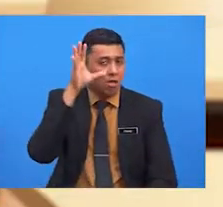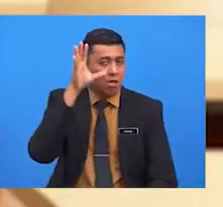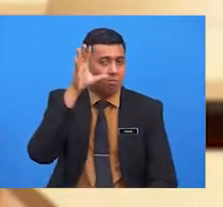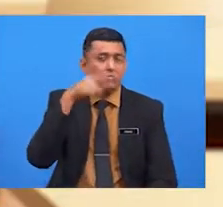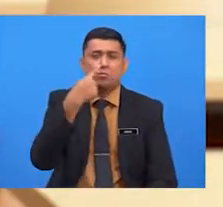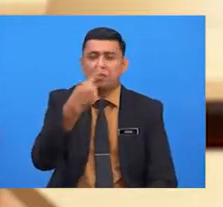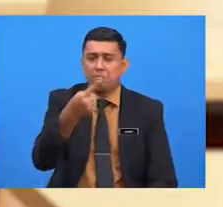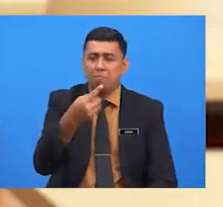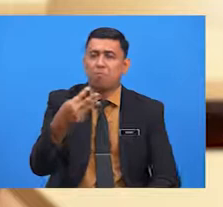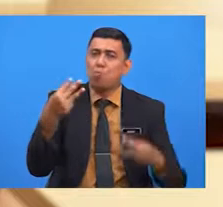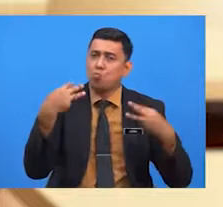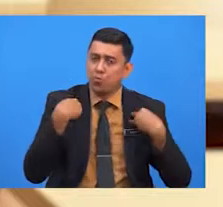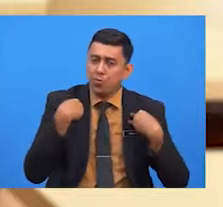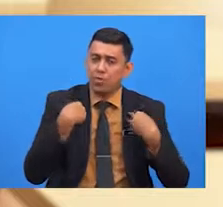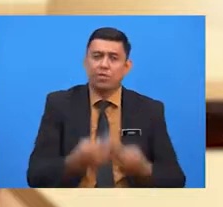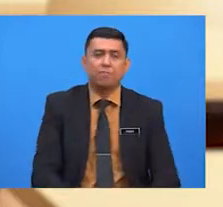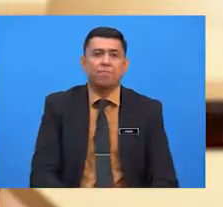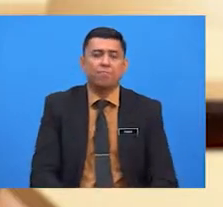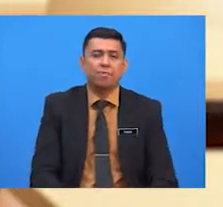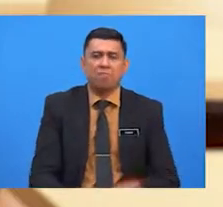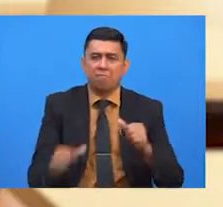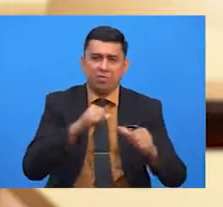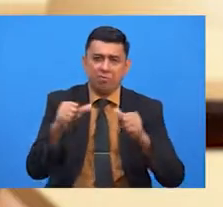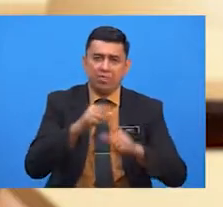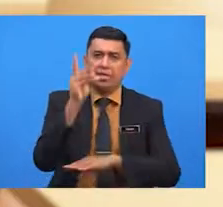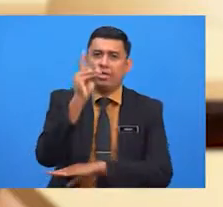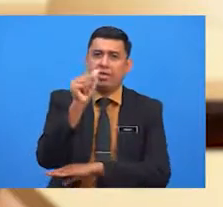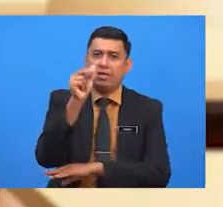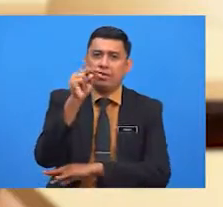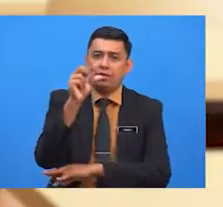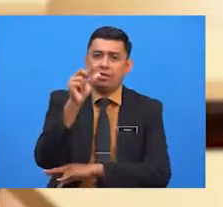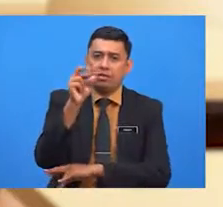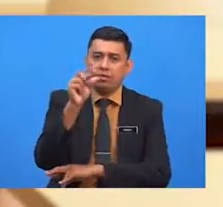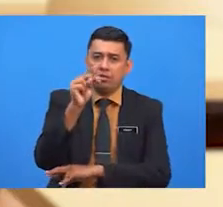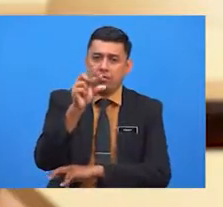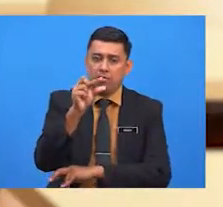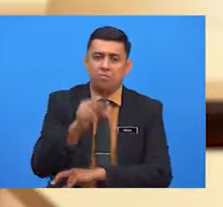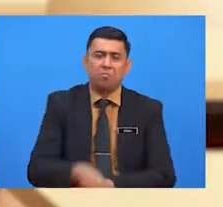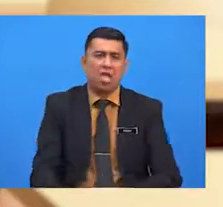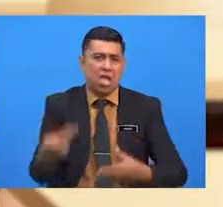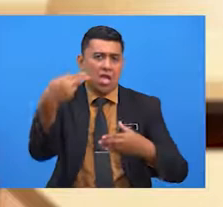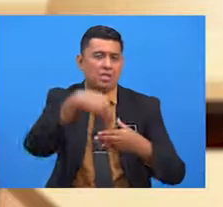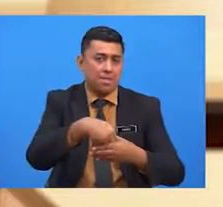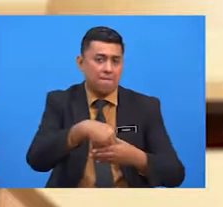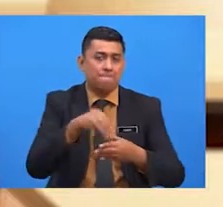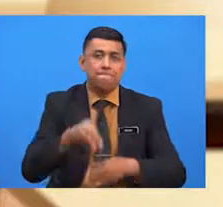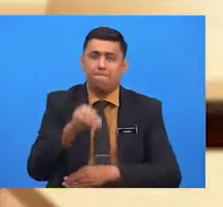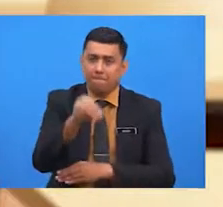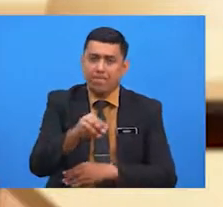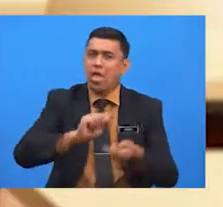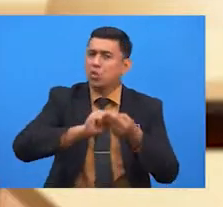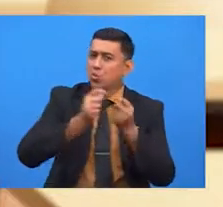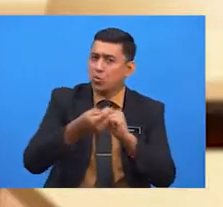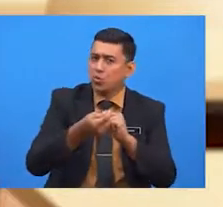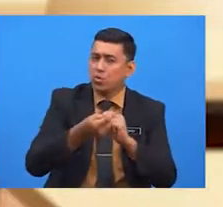telah mewujudkan kegiatan perdagangan apabila hasil pertanian